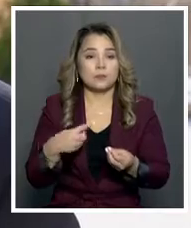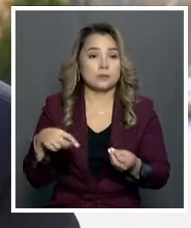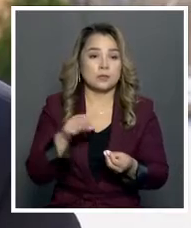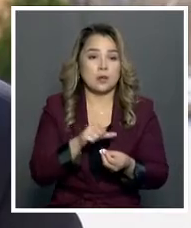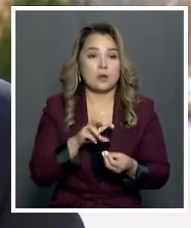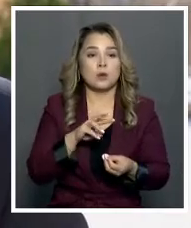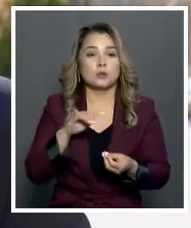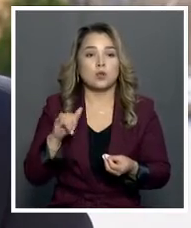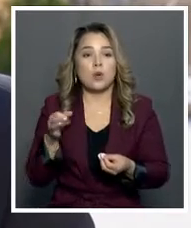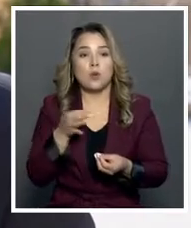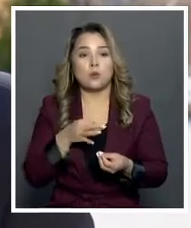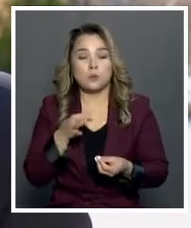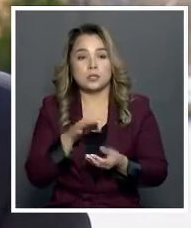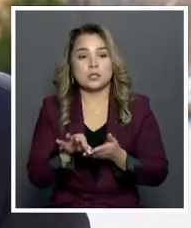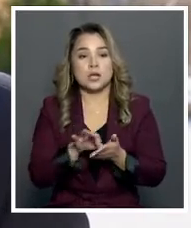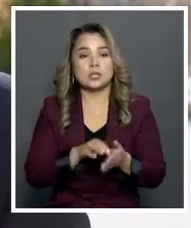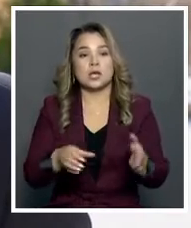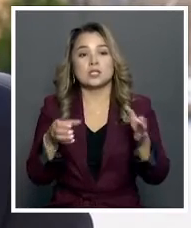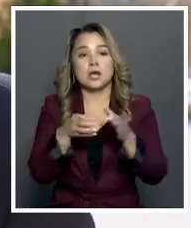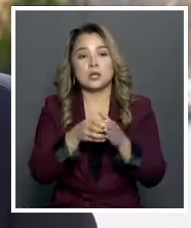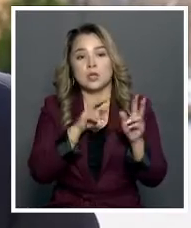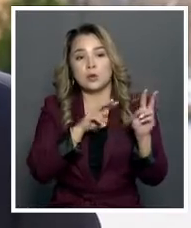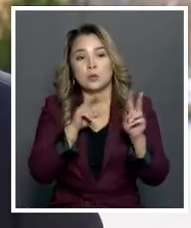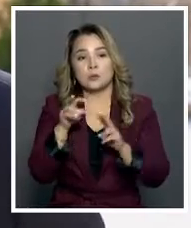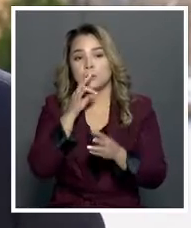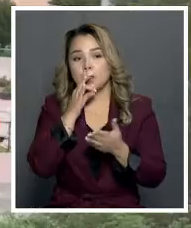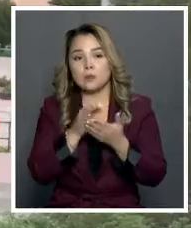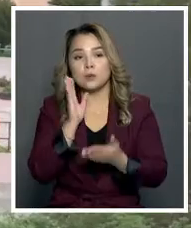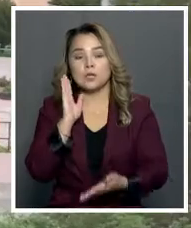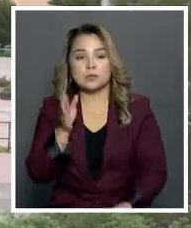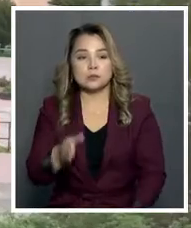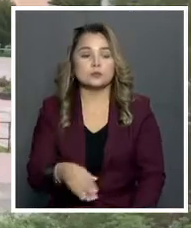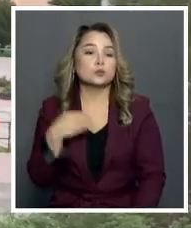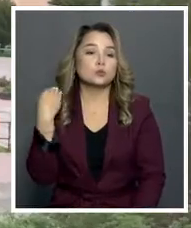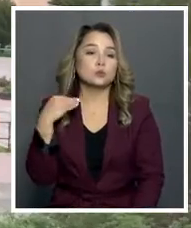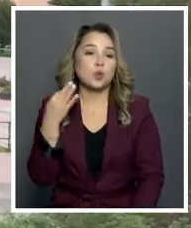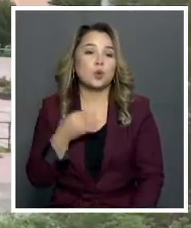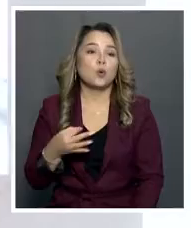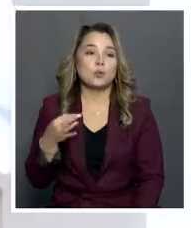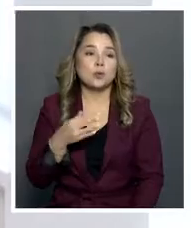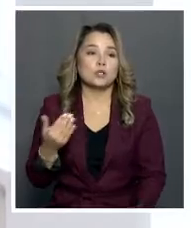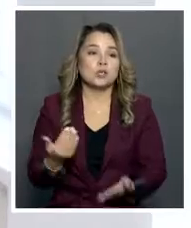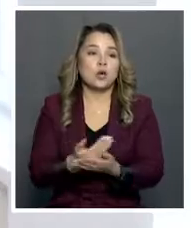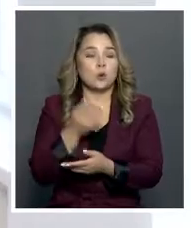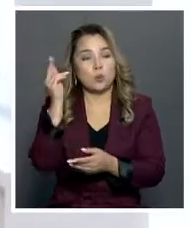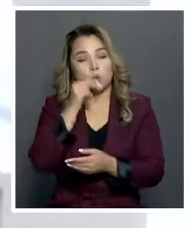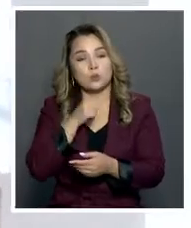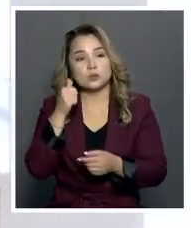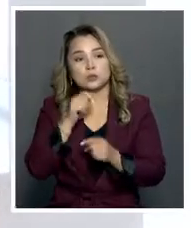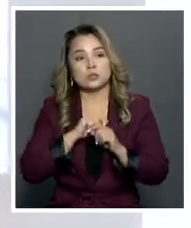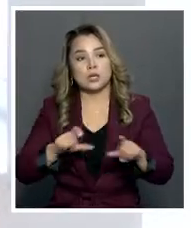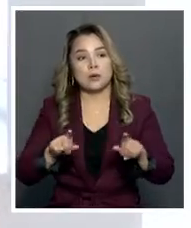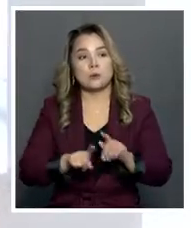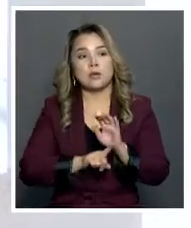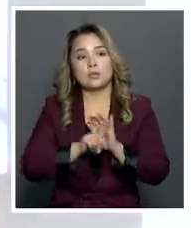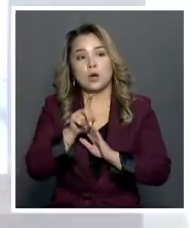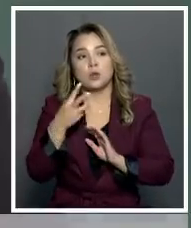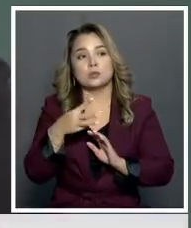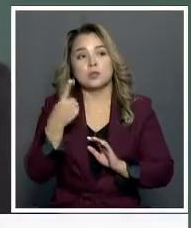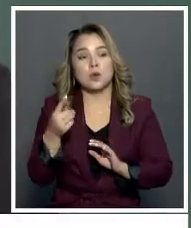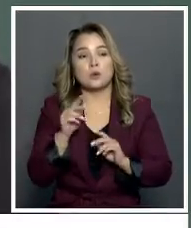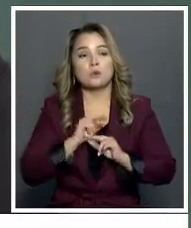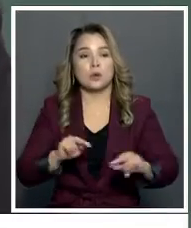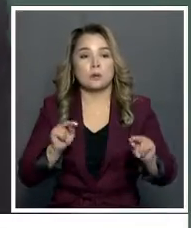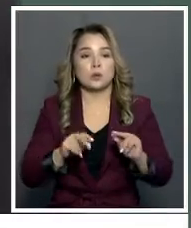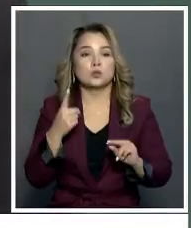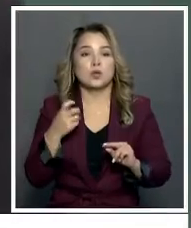Маңғыстау облыстық жедел штабтың отырысында қаралады. Түркістан облысында жаңа оқу жылы басталғалы 31 мұғалім мен